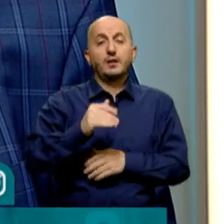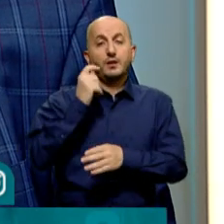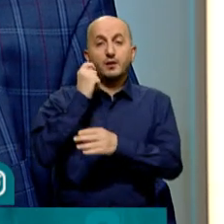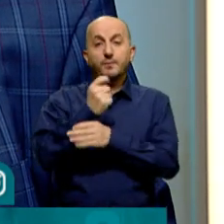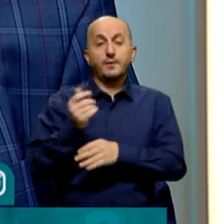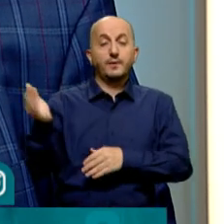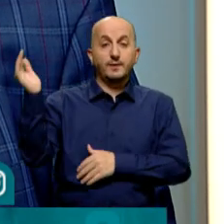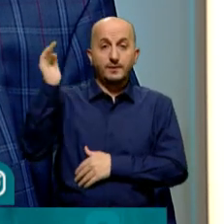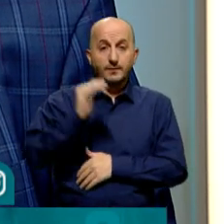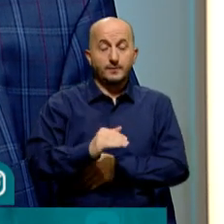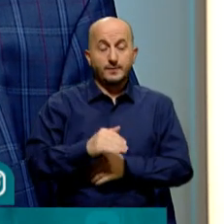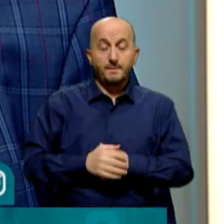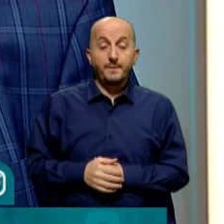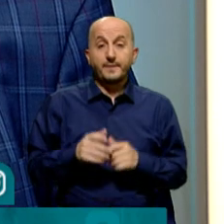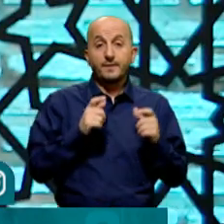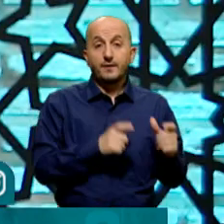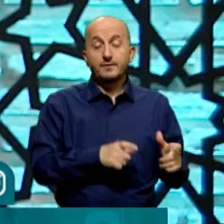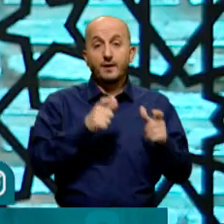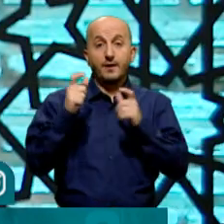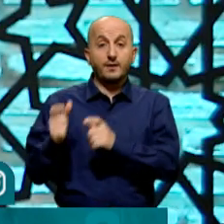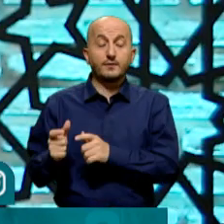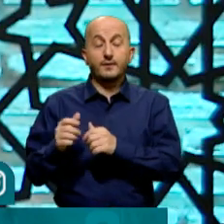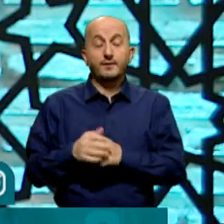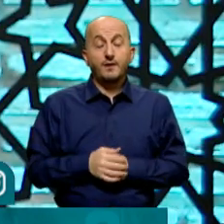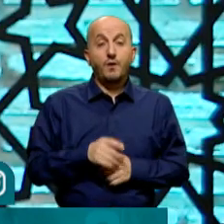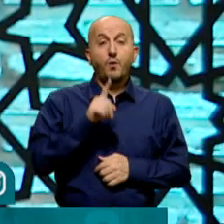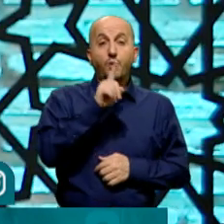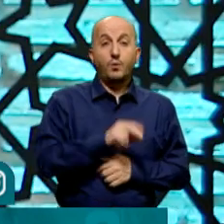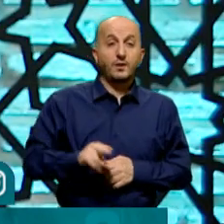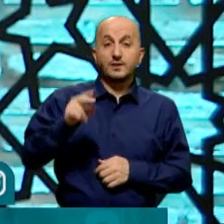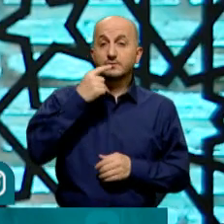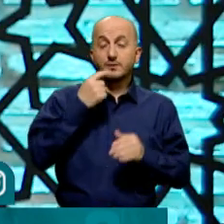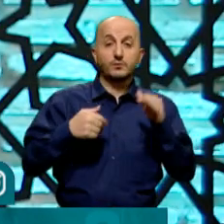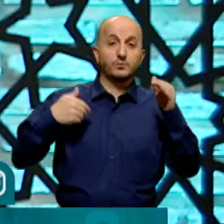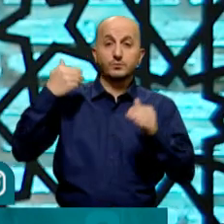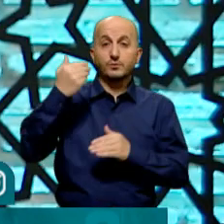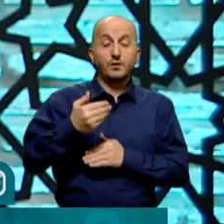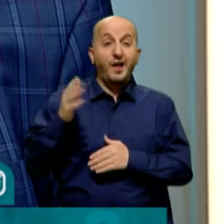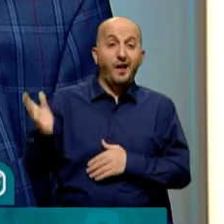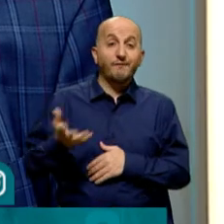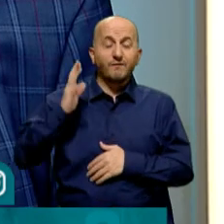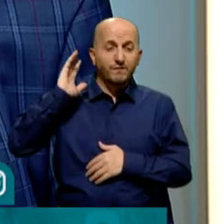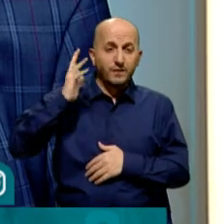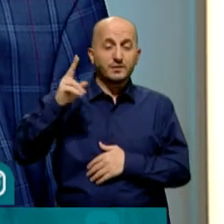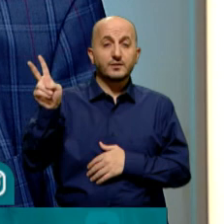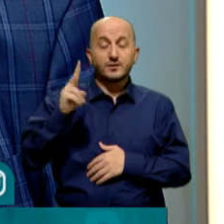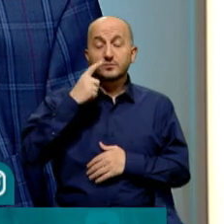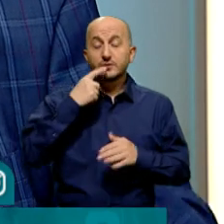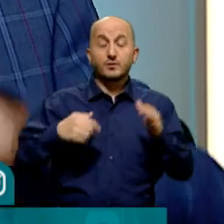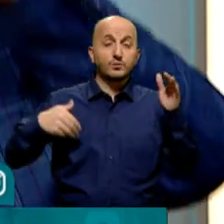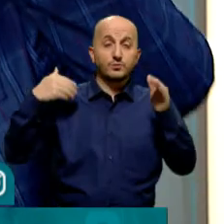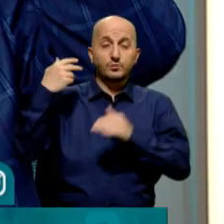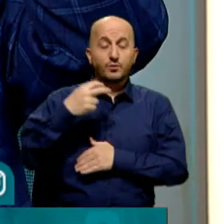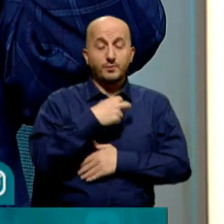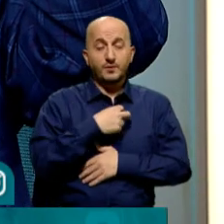ulaştırıldı. Nereden nereye? Bakın, 17 sene sonra, en fazla 20 sene sonra, peygamberinin vefatından